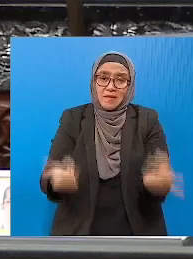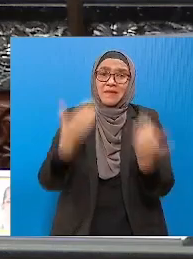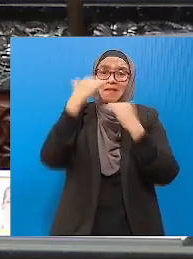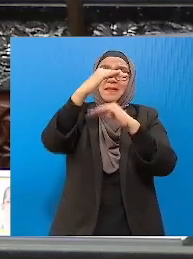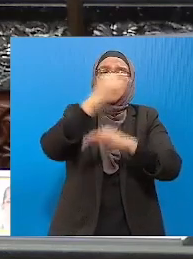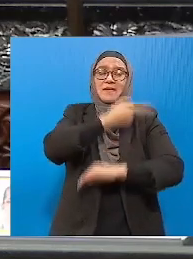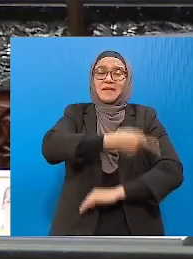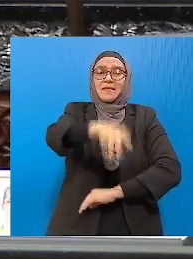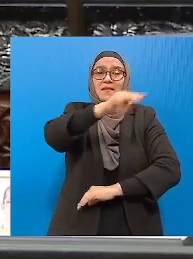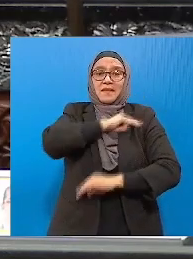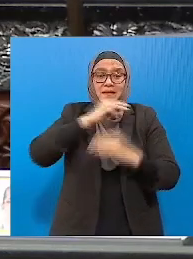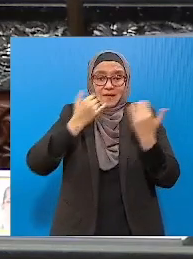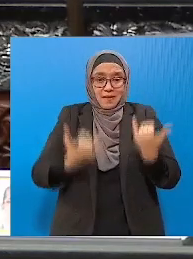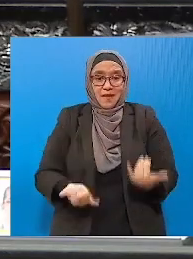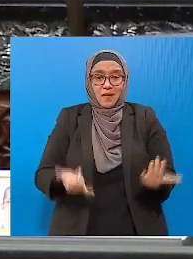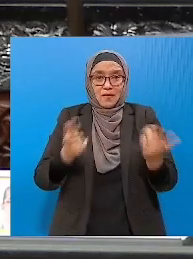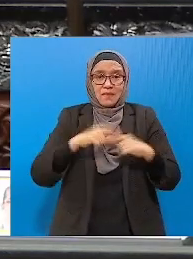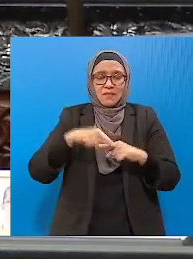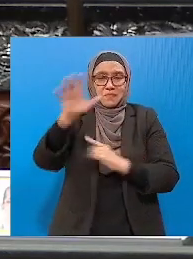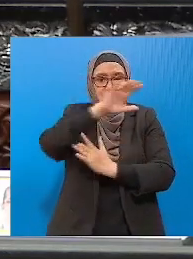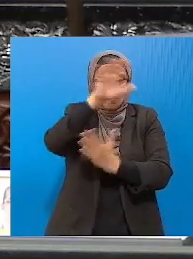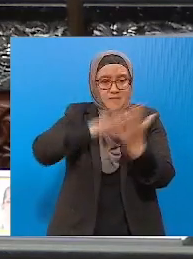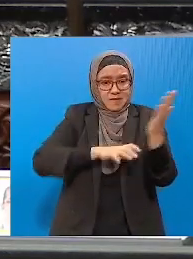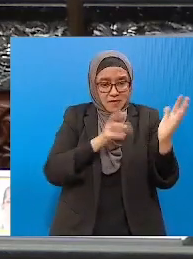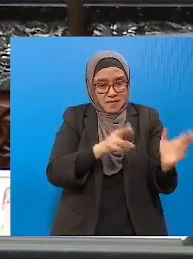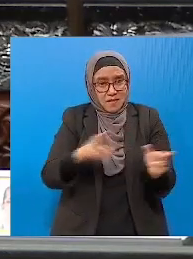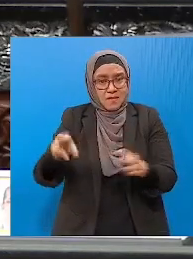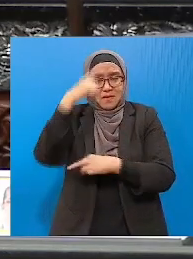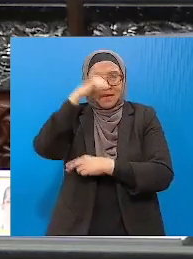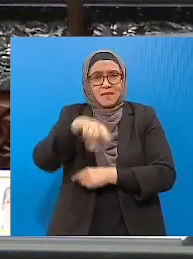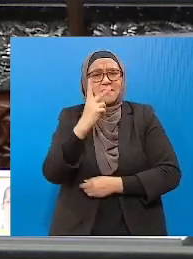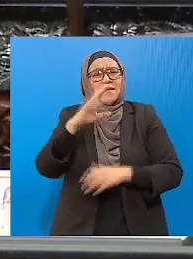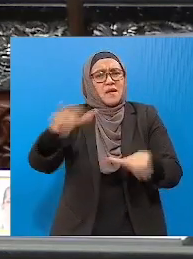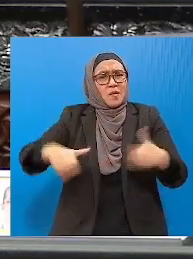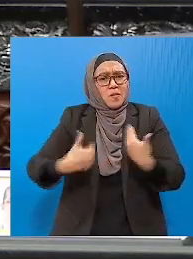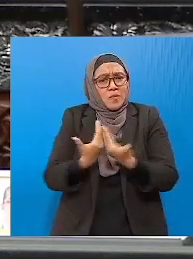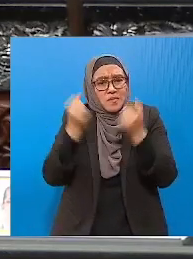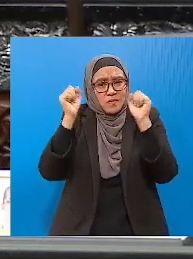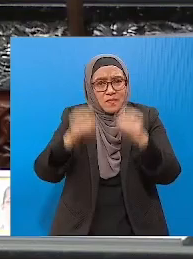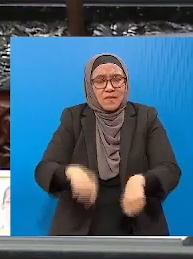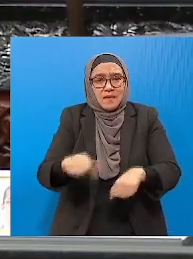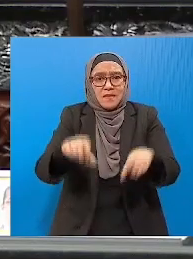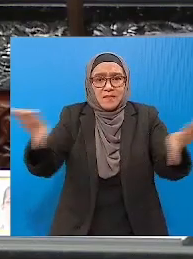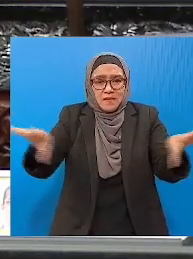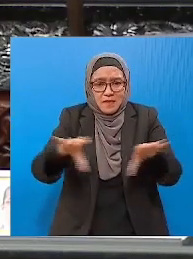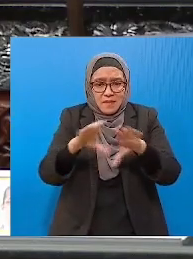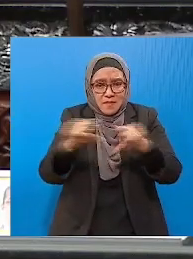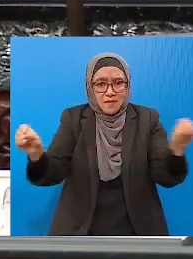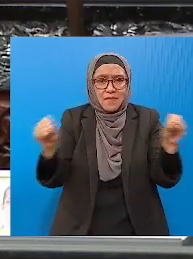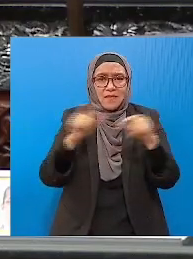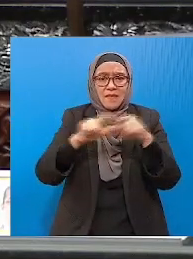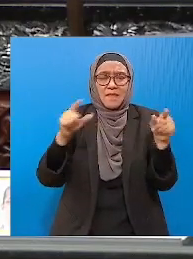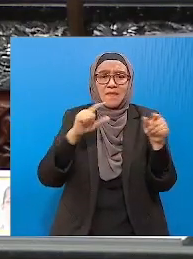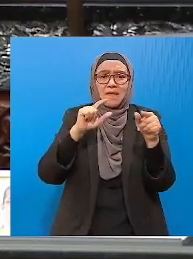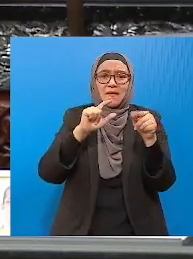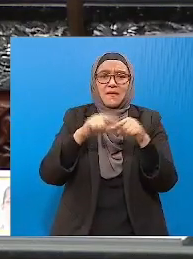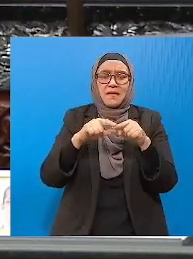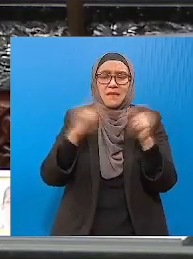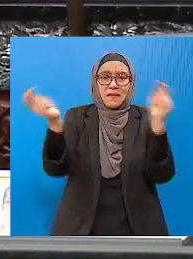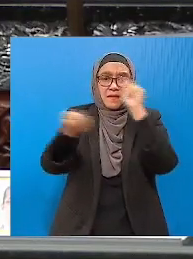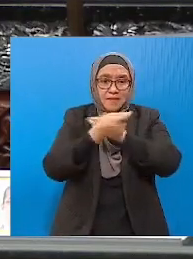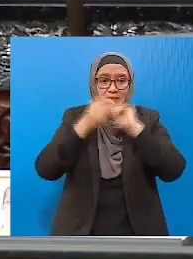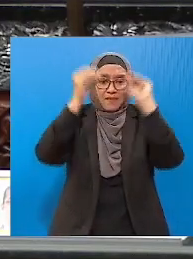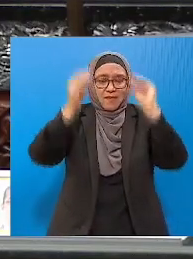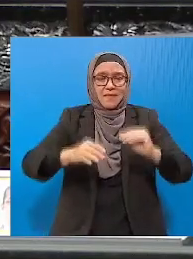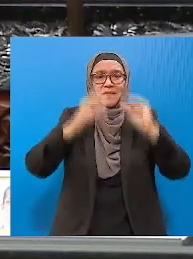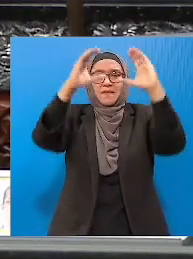merangkai satu perancangan untuk melihat Bagaimanakah kita dapat melaksanakan pertukaran guru ini dengan pendekatannya lebih